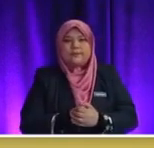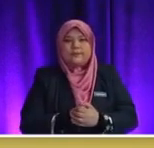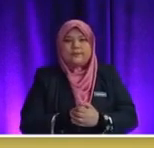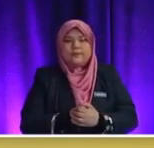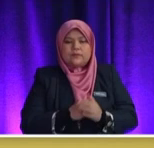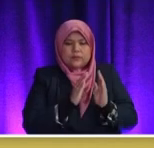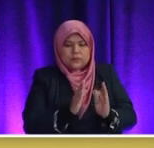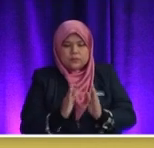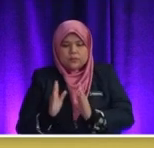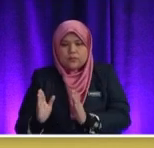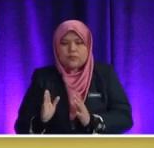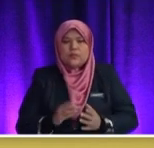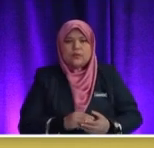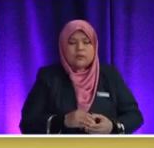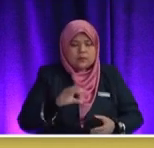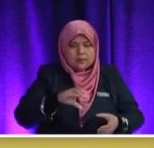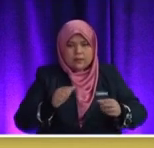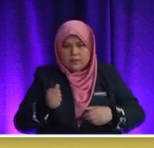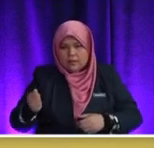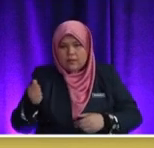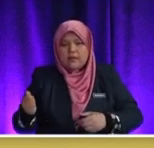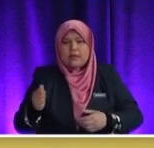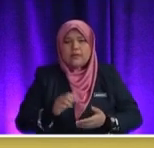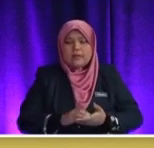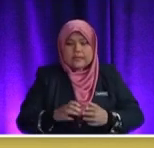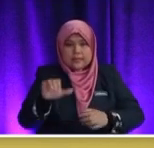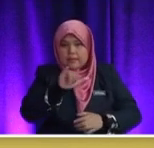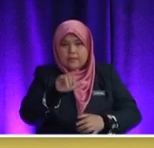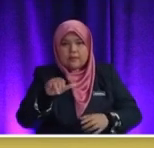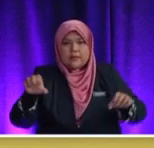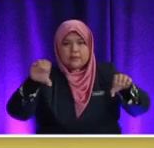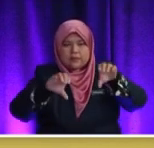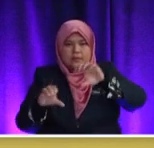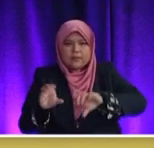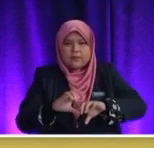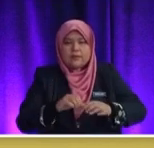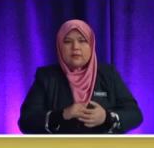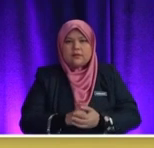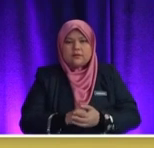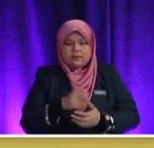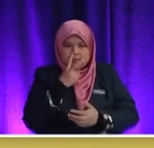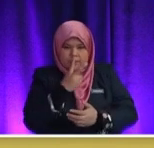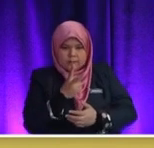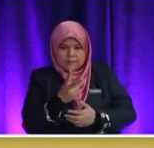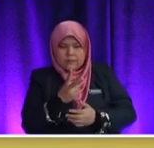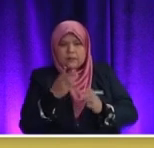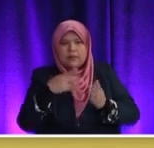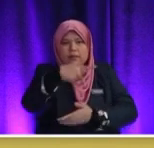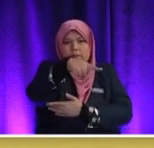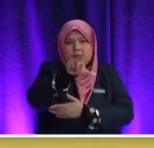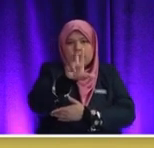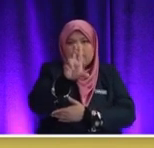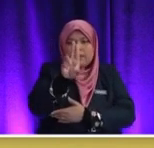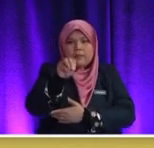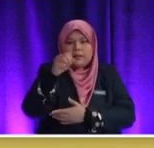susunan ada radas sama seperti eksperimen yang pertama itu bukan Perhatian Kepada lambung dua buah benda yang